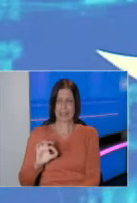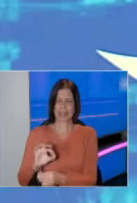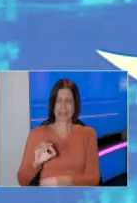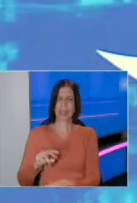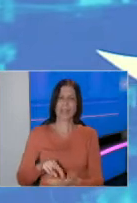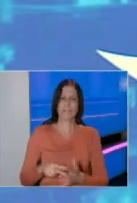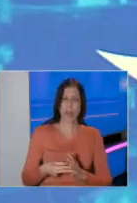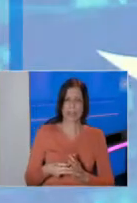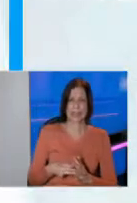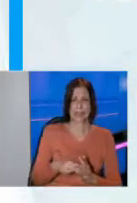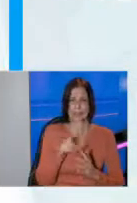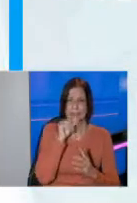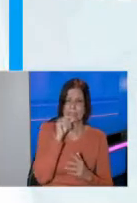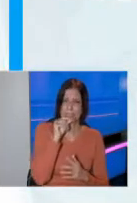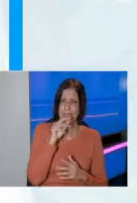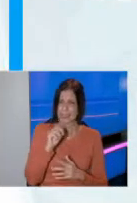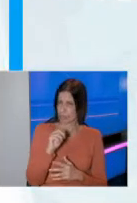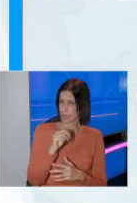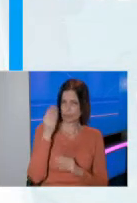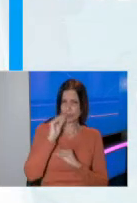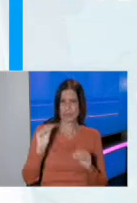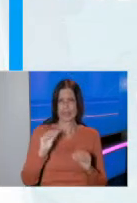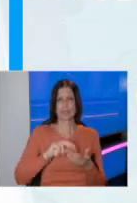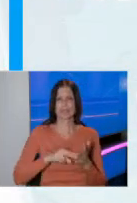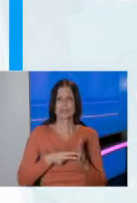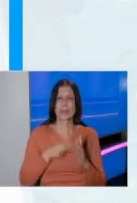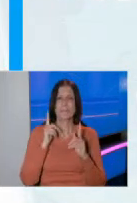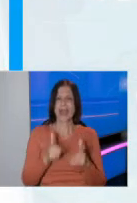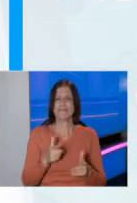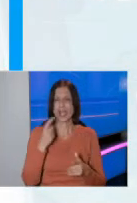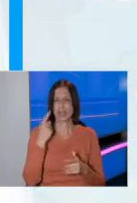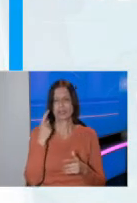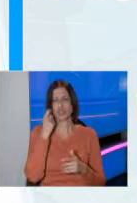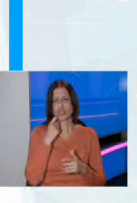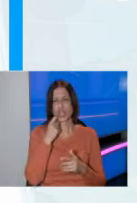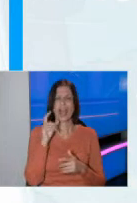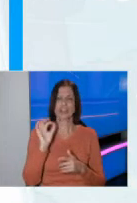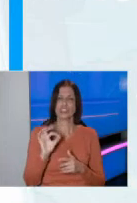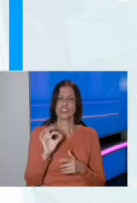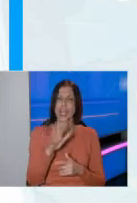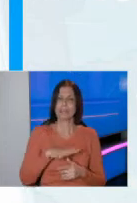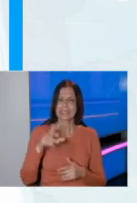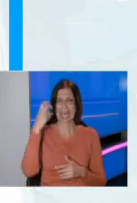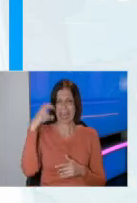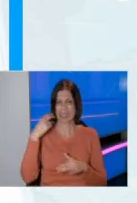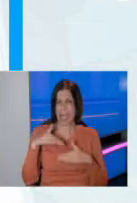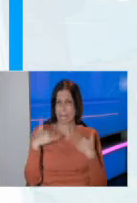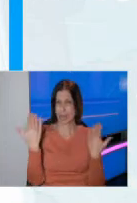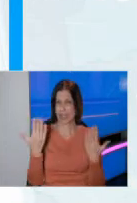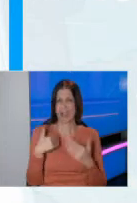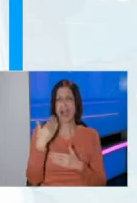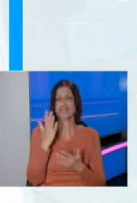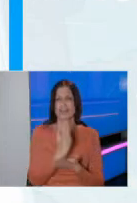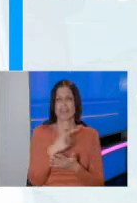גלובס, מצייצת כך. ניסן קורן מודיע על מתווה למאבק בפשיעה במגזר הערבי הבוקר, לדרישת חברי המשותפת, אחרי שכבר נתן